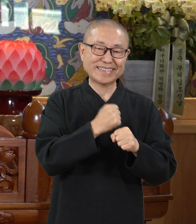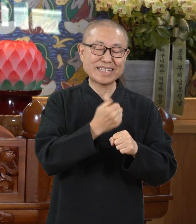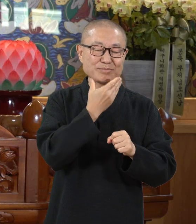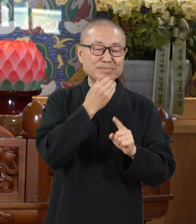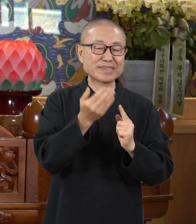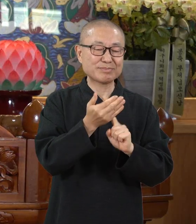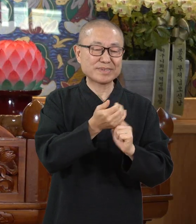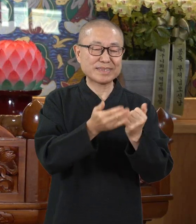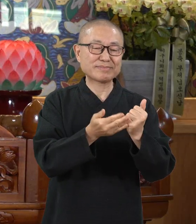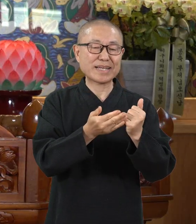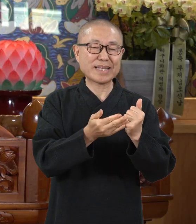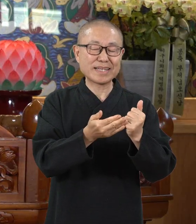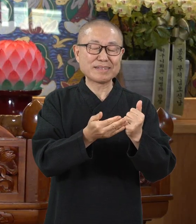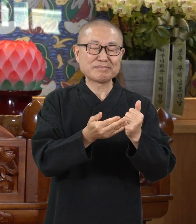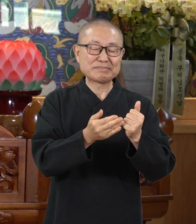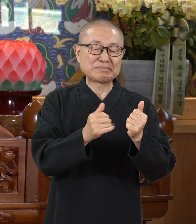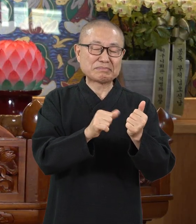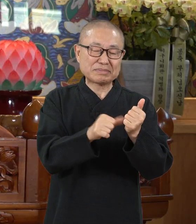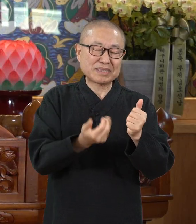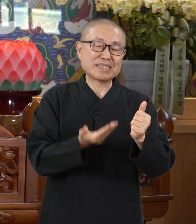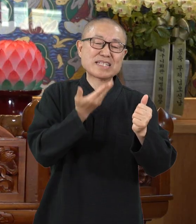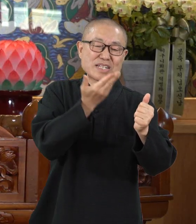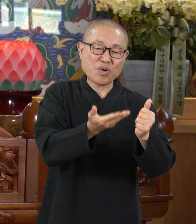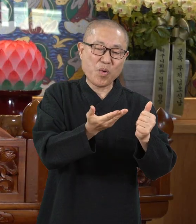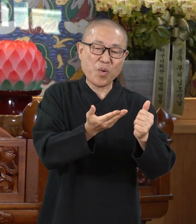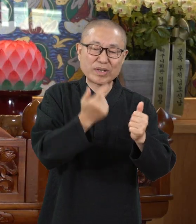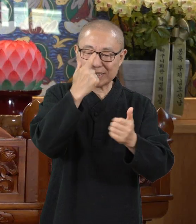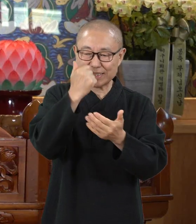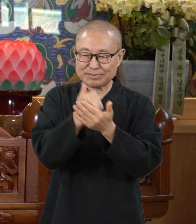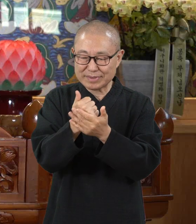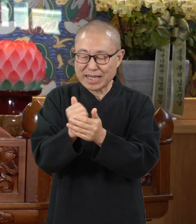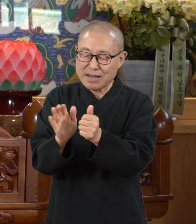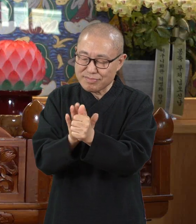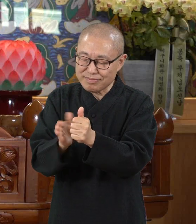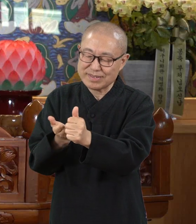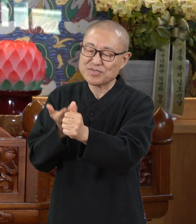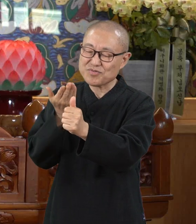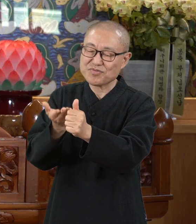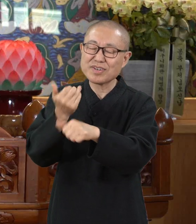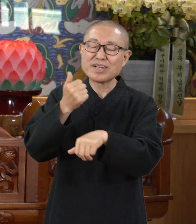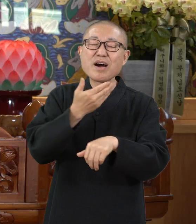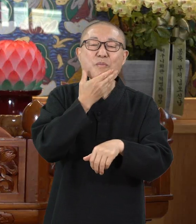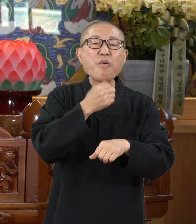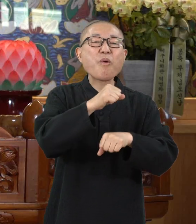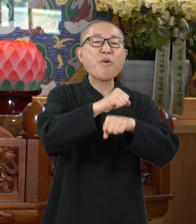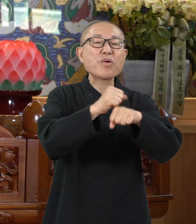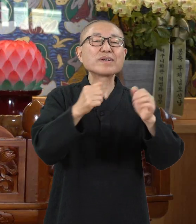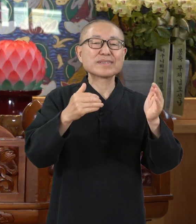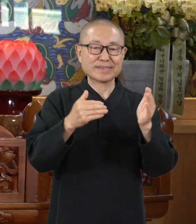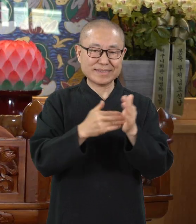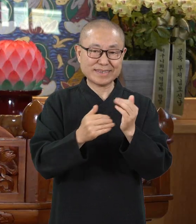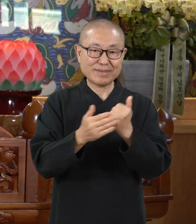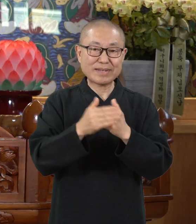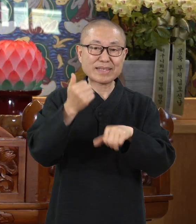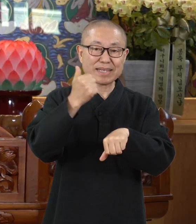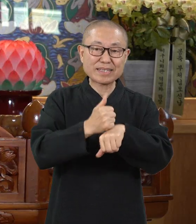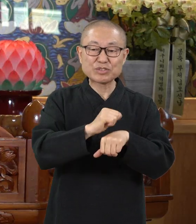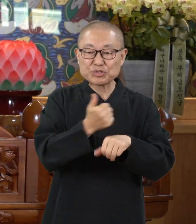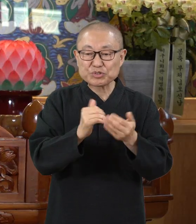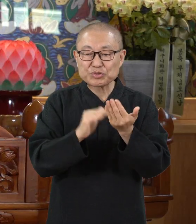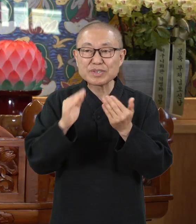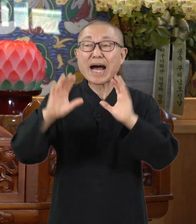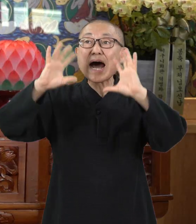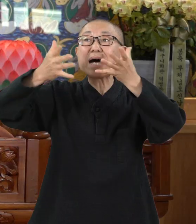부처님께 공양을 올리고 승가에 보시를 하고 그래서 이러한 공덕으로 다시 그 여인이